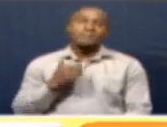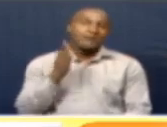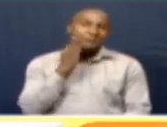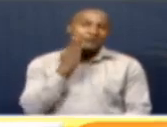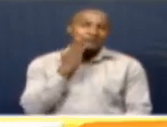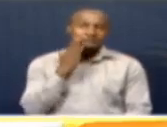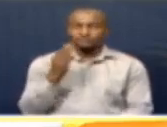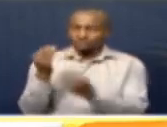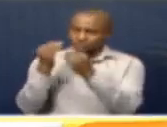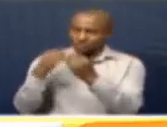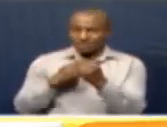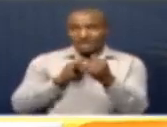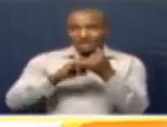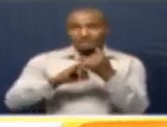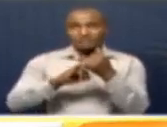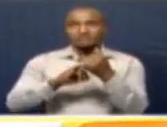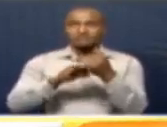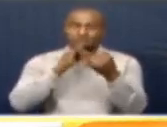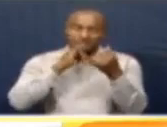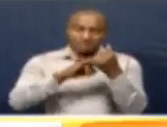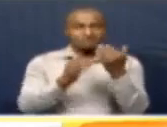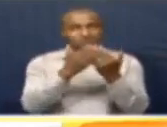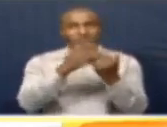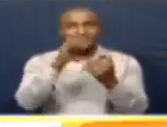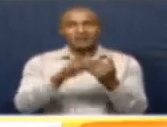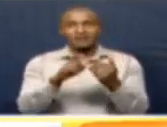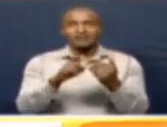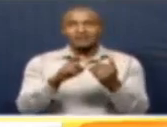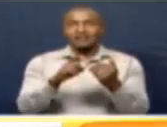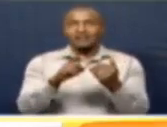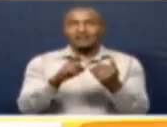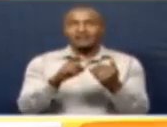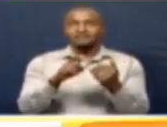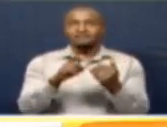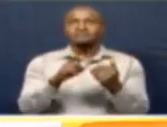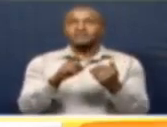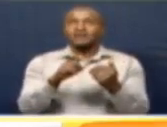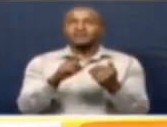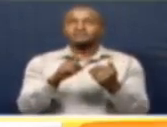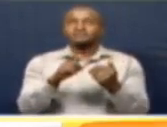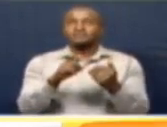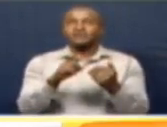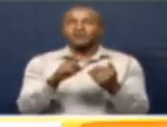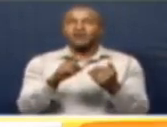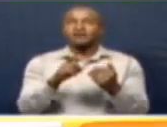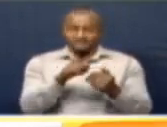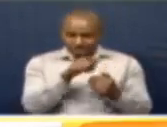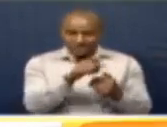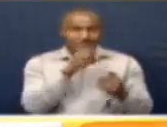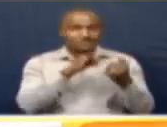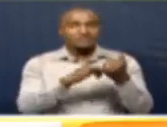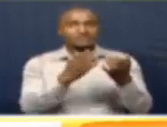nimtumikie bwanangu kila kitu, na yeye kwake anafaa malezi kwake, mama yake wanafaa amwambie